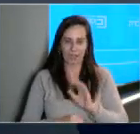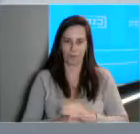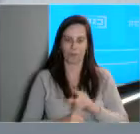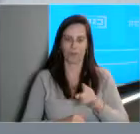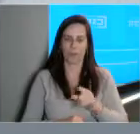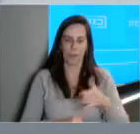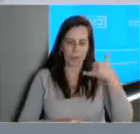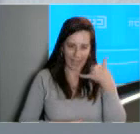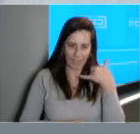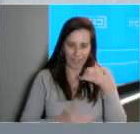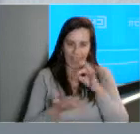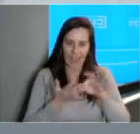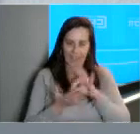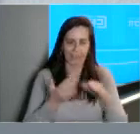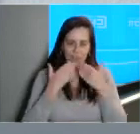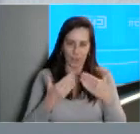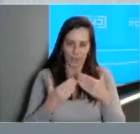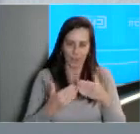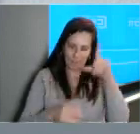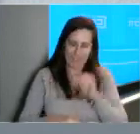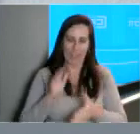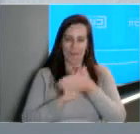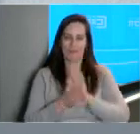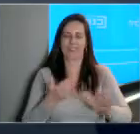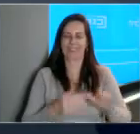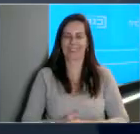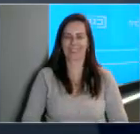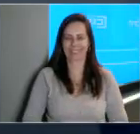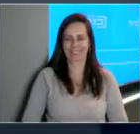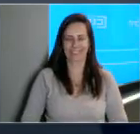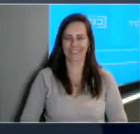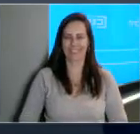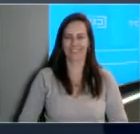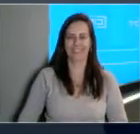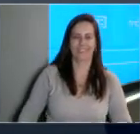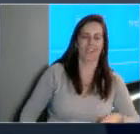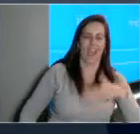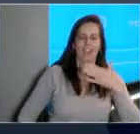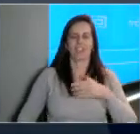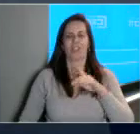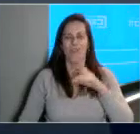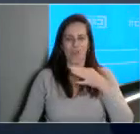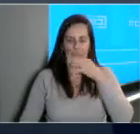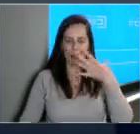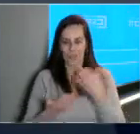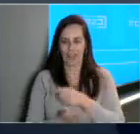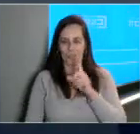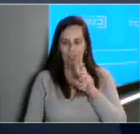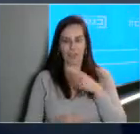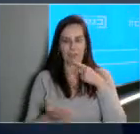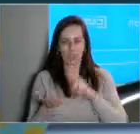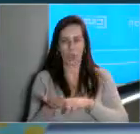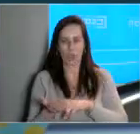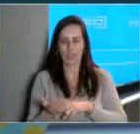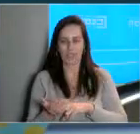דבר. הוא לקח את הטלפון, כתב תודה, ונרדם עליו. בכל זאת, אחרי זה הלך לנאום נאום ניצחון, אבל אפשר לומר